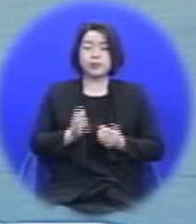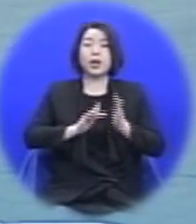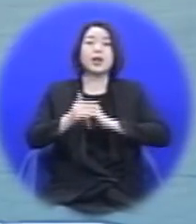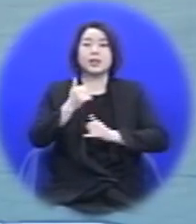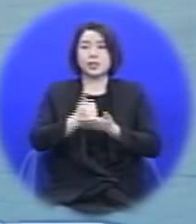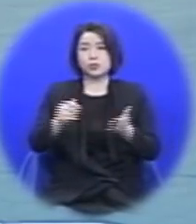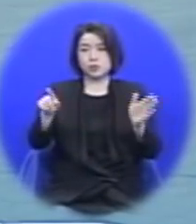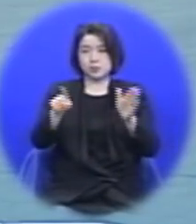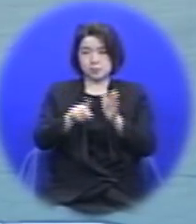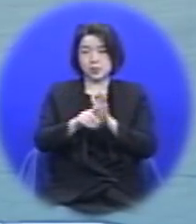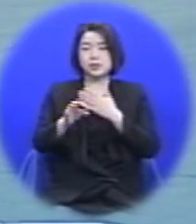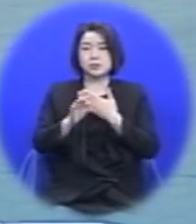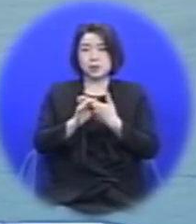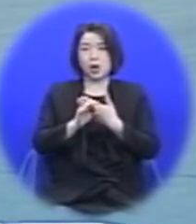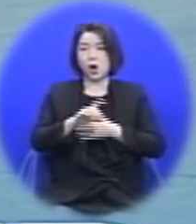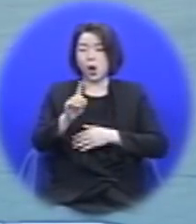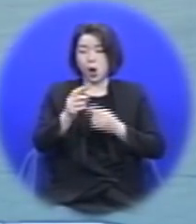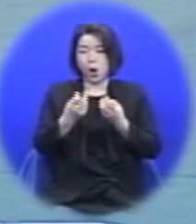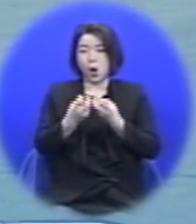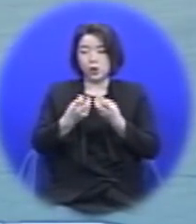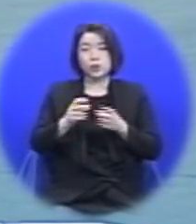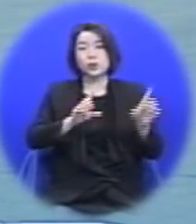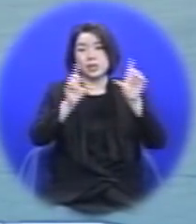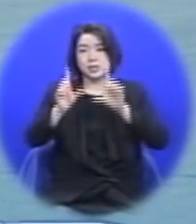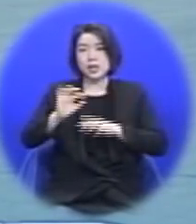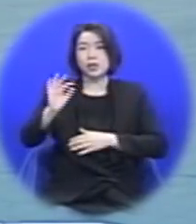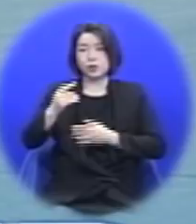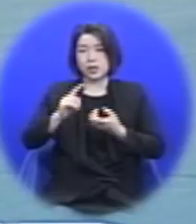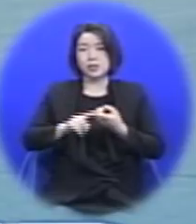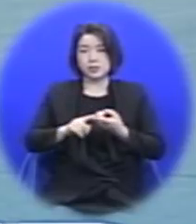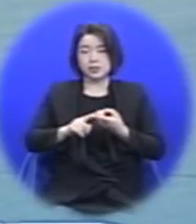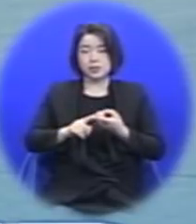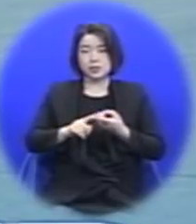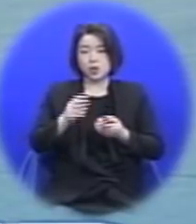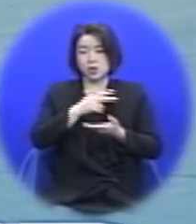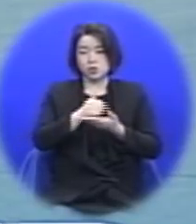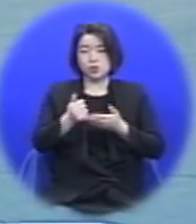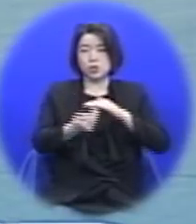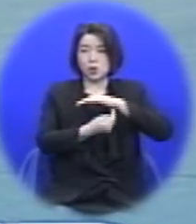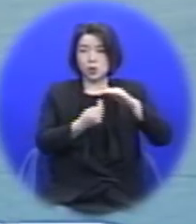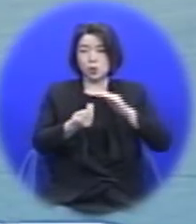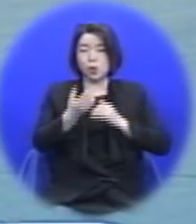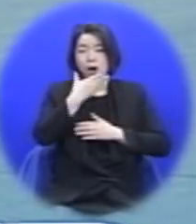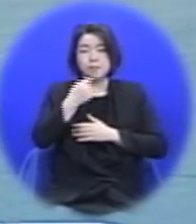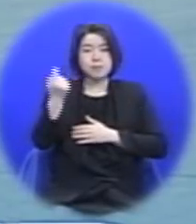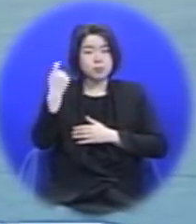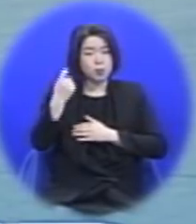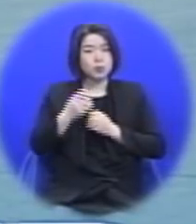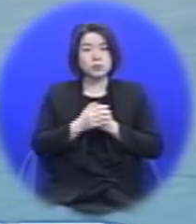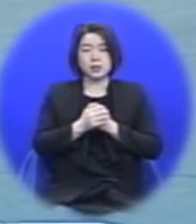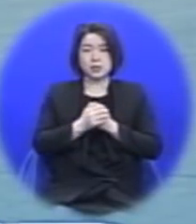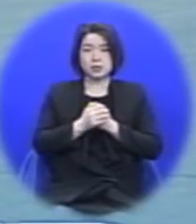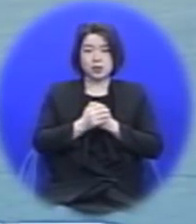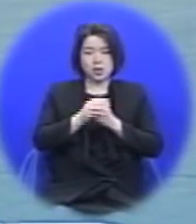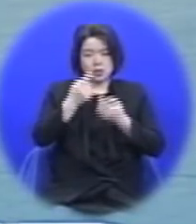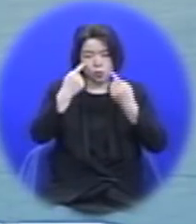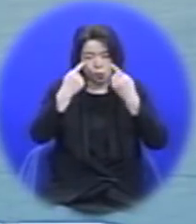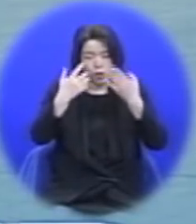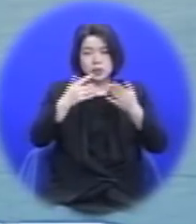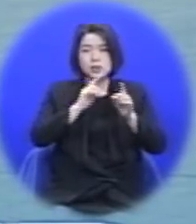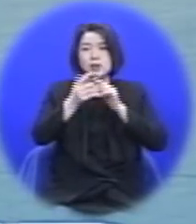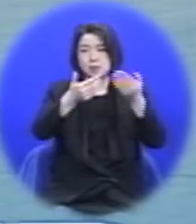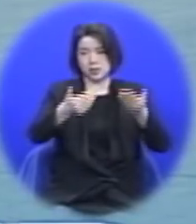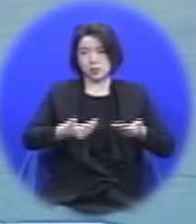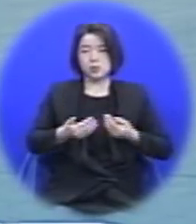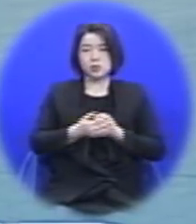예수님을 믿으면 어떻게 살게 되는지를 주님이 요한복음 15장 5절에서 정확하게 말씀하셨어요.